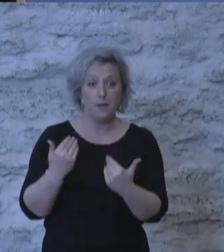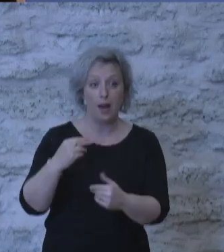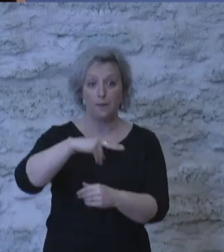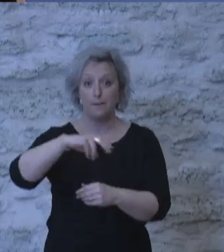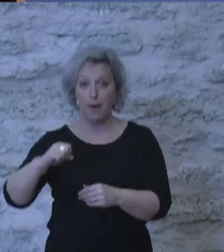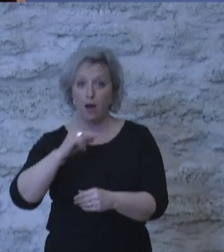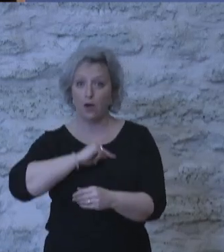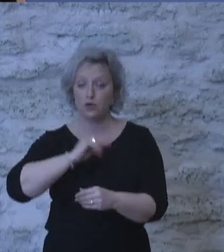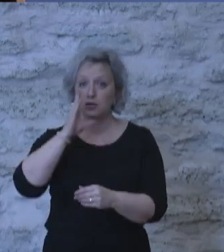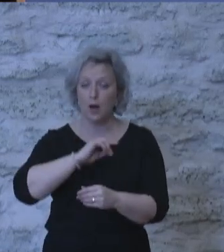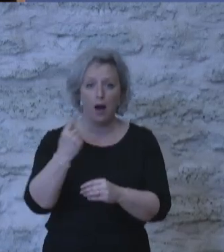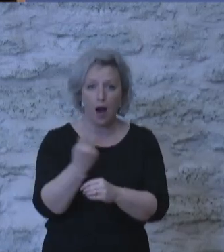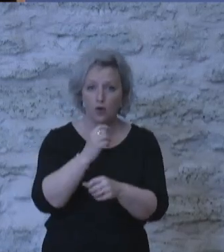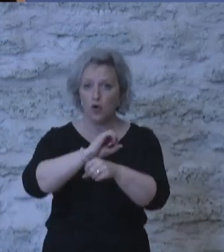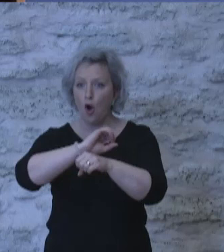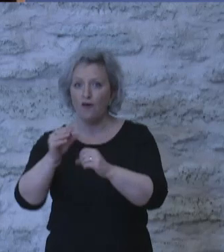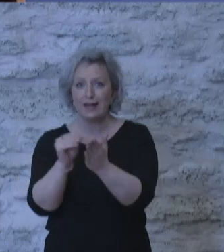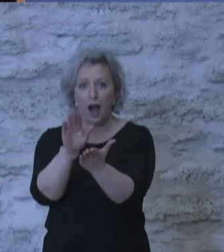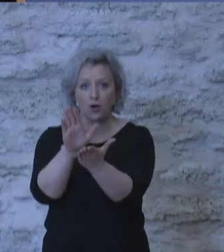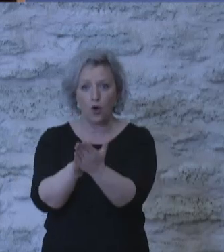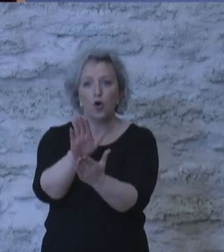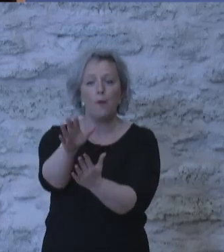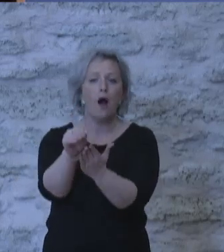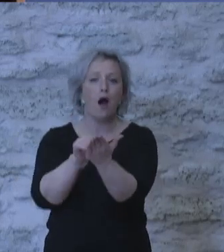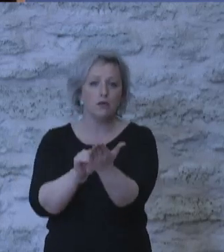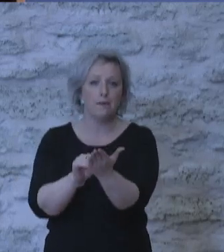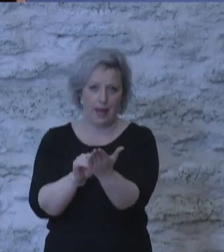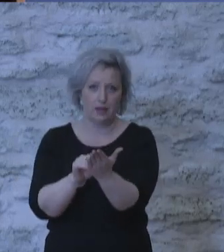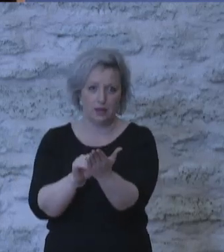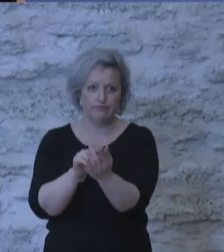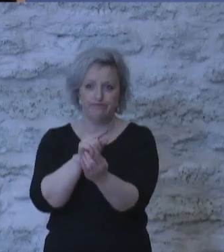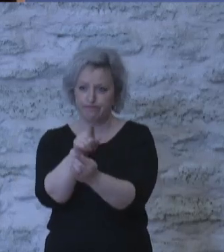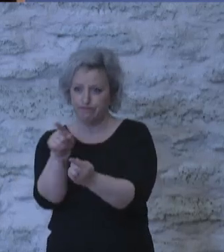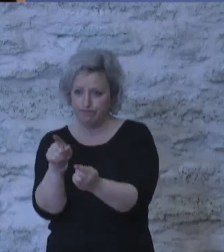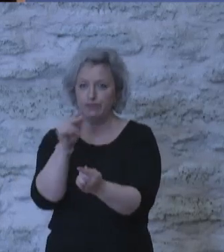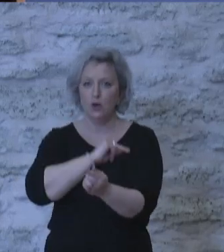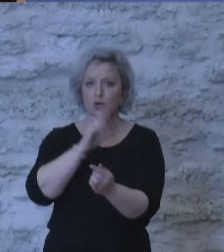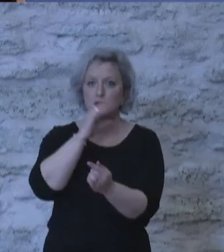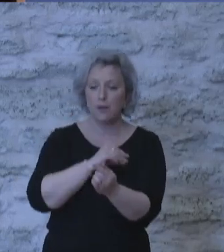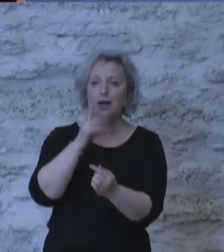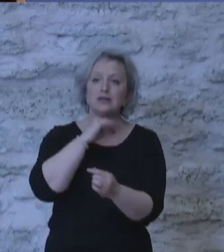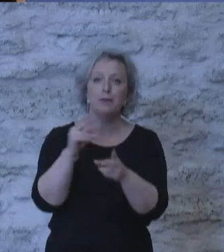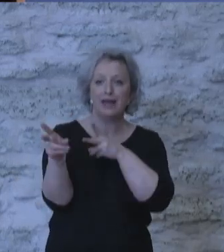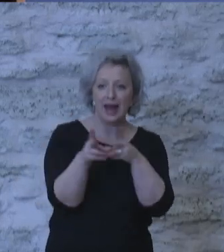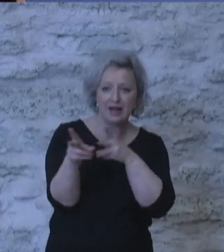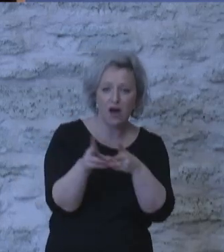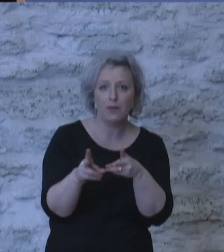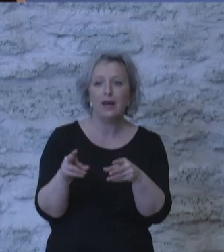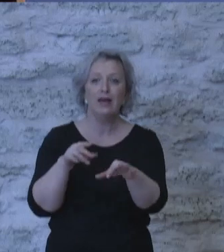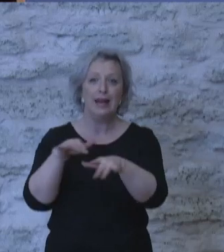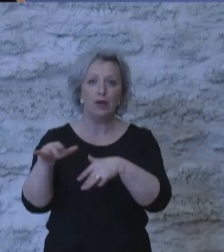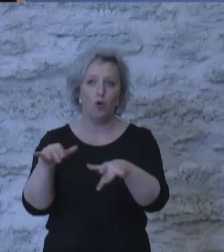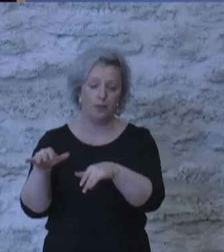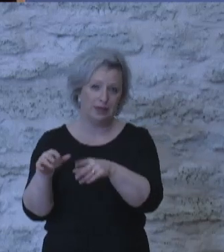-19 diagnoosi andmeid, mis on vajalikud järelevalveks liikumisvabaduse piiranguskinni